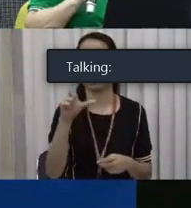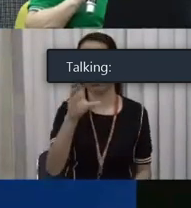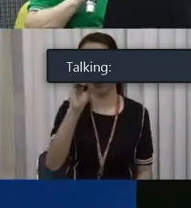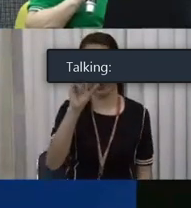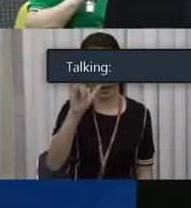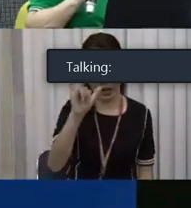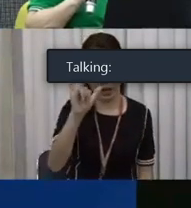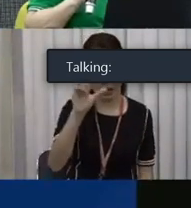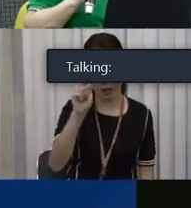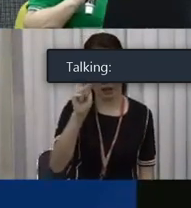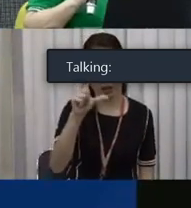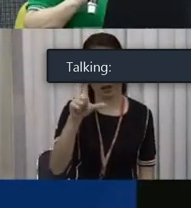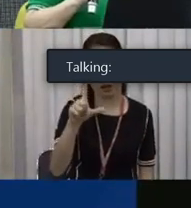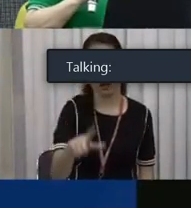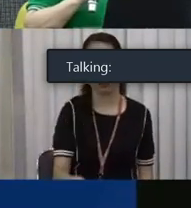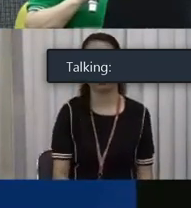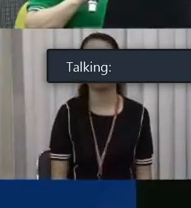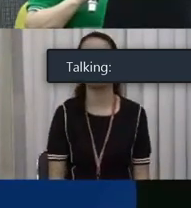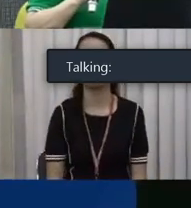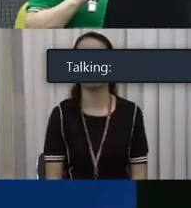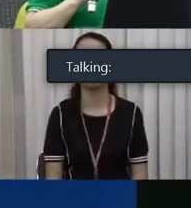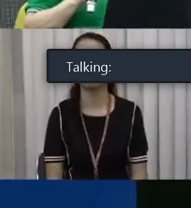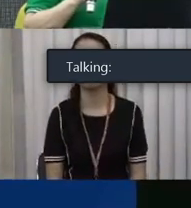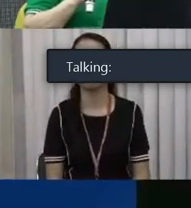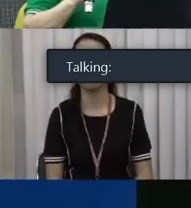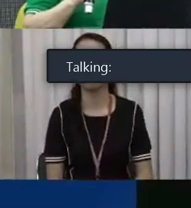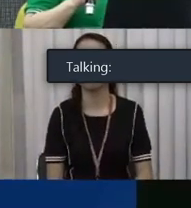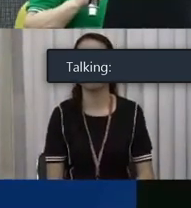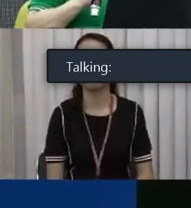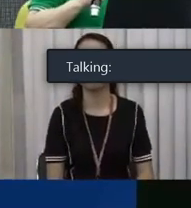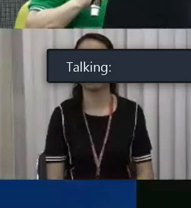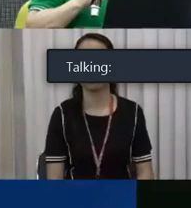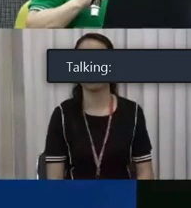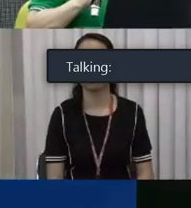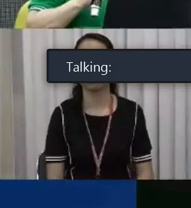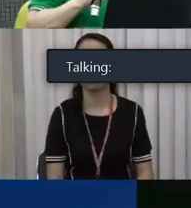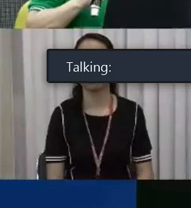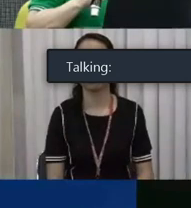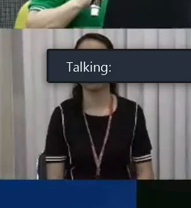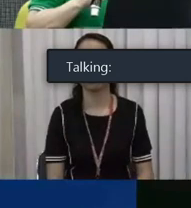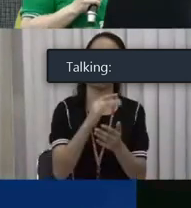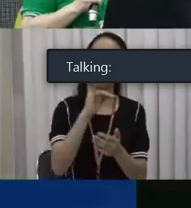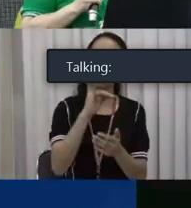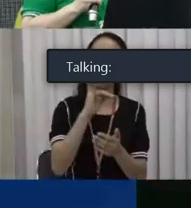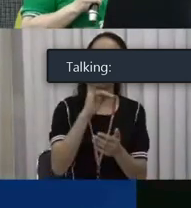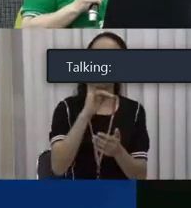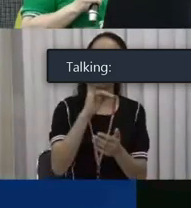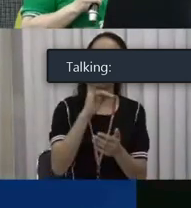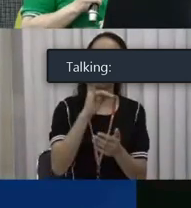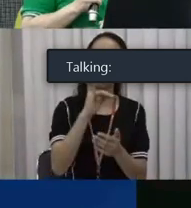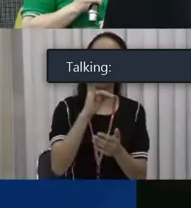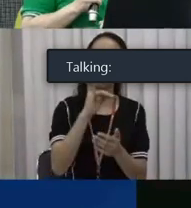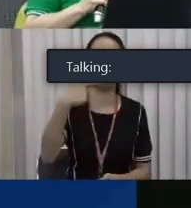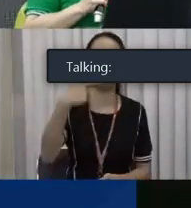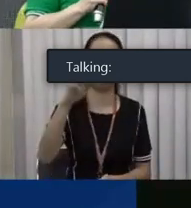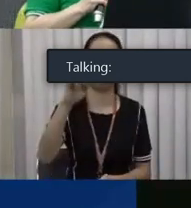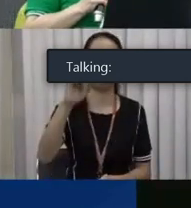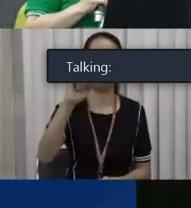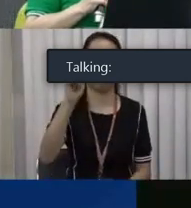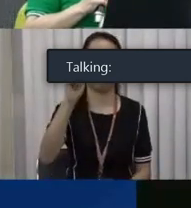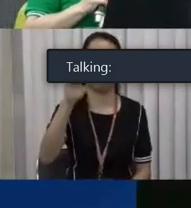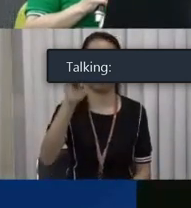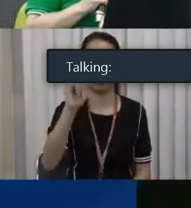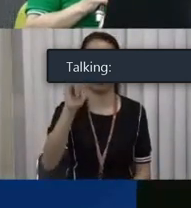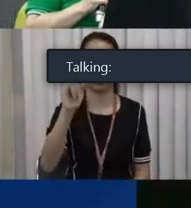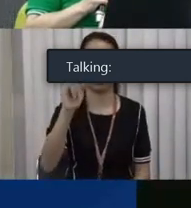ka pwedeng mabayran. So kanang buo gyud ang imuhang integridad, dili ka magpaling-paling